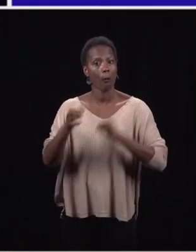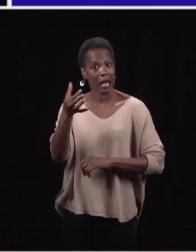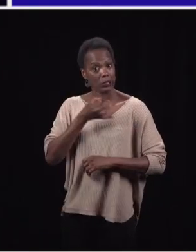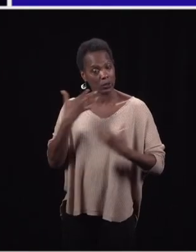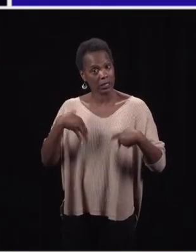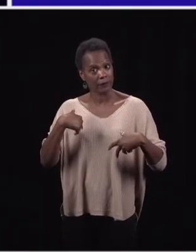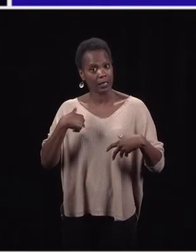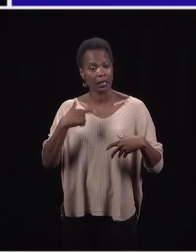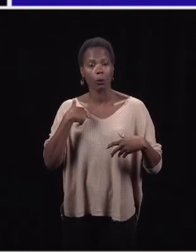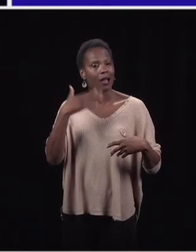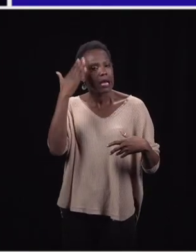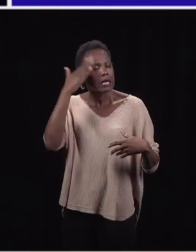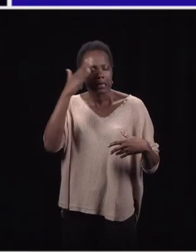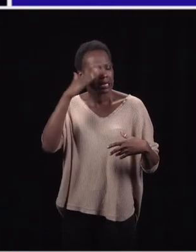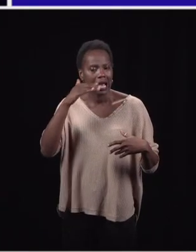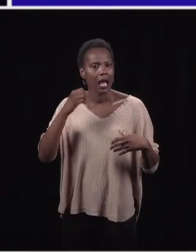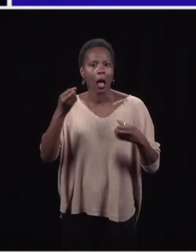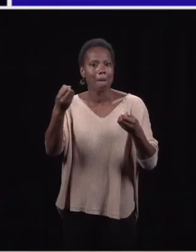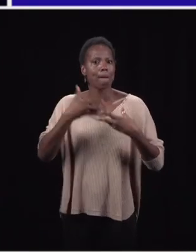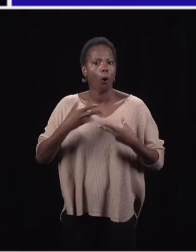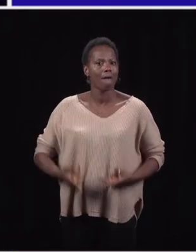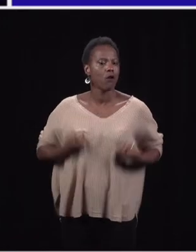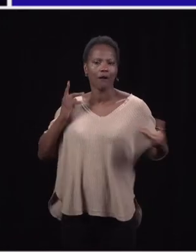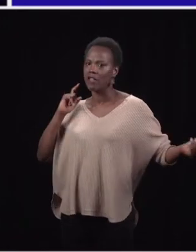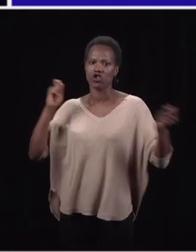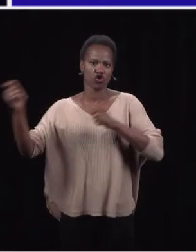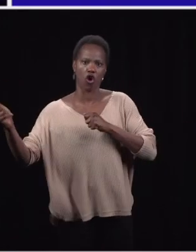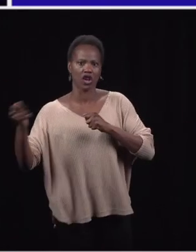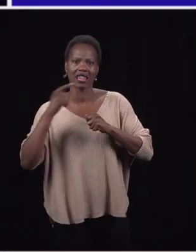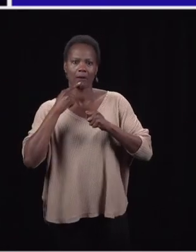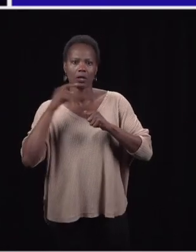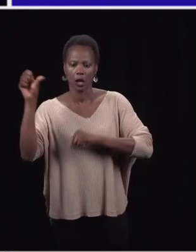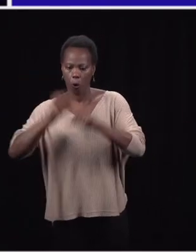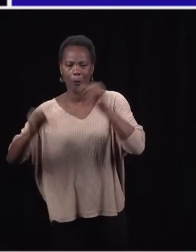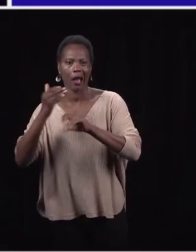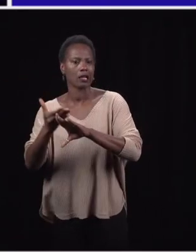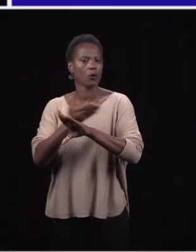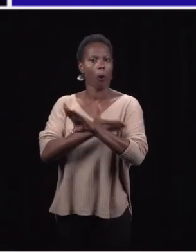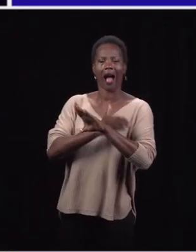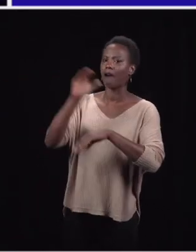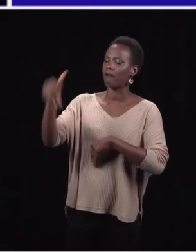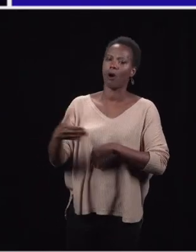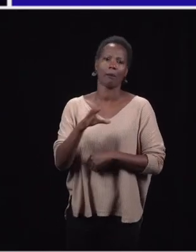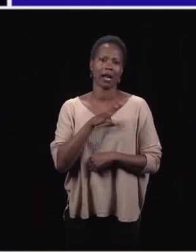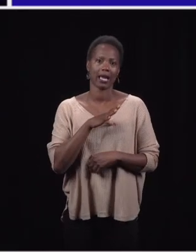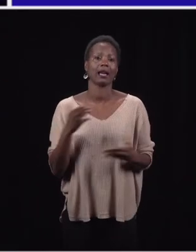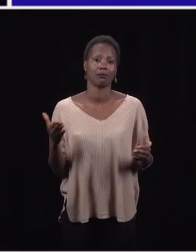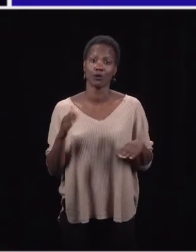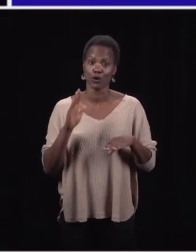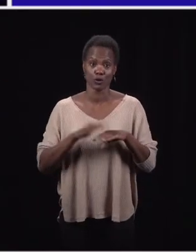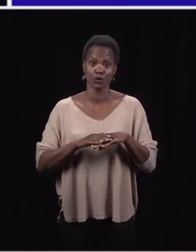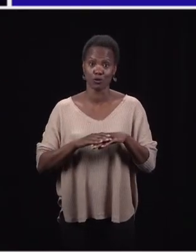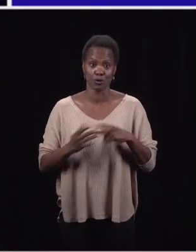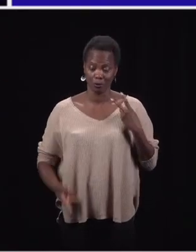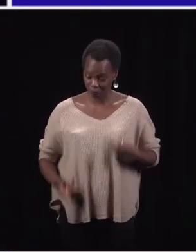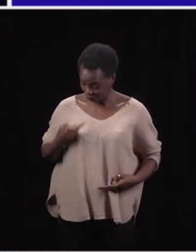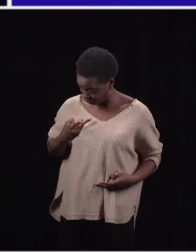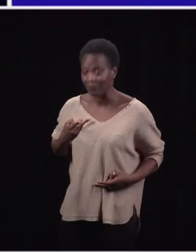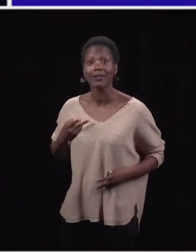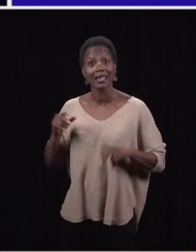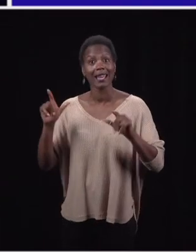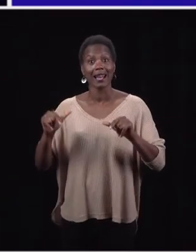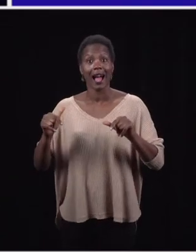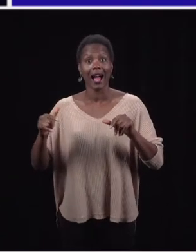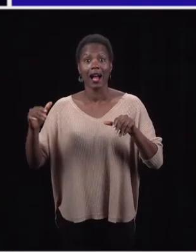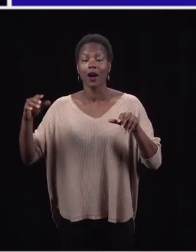savais que ça allait changer ma vie je savais que il y avait un avant après opération et puis d'ailleurs le destin on a profité pour poser mon âme sœur là à